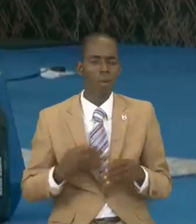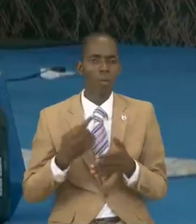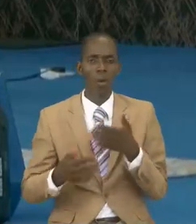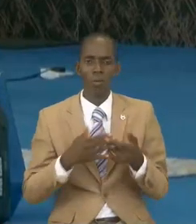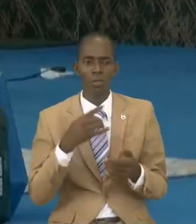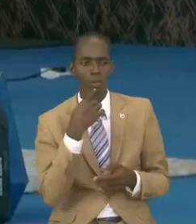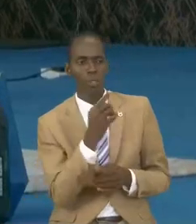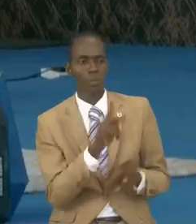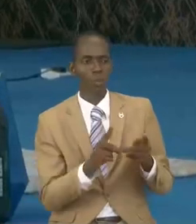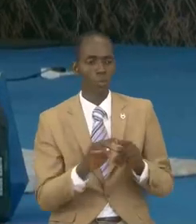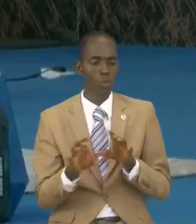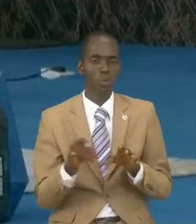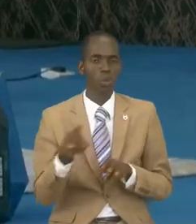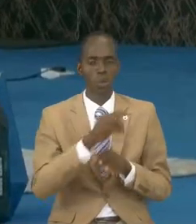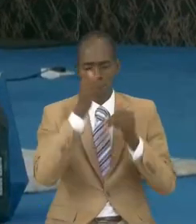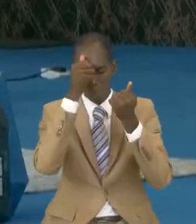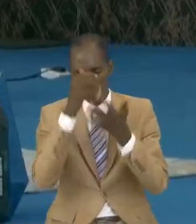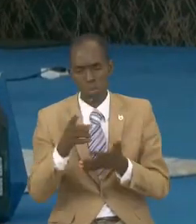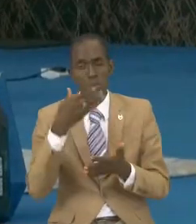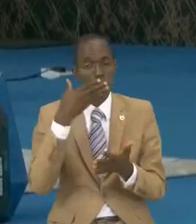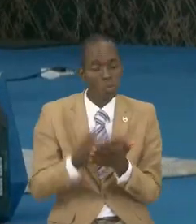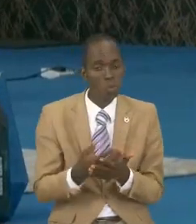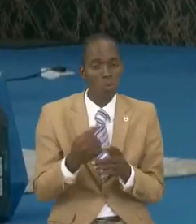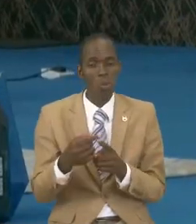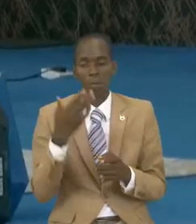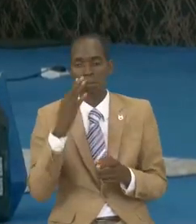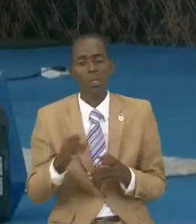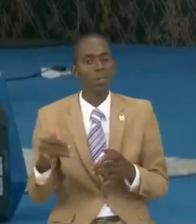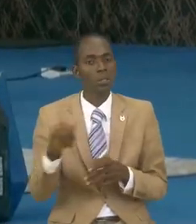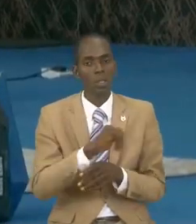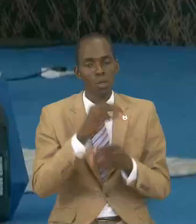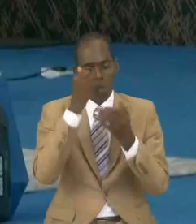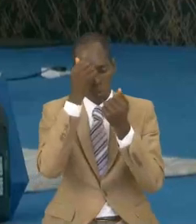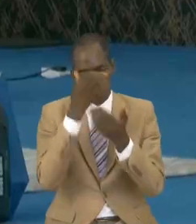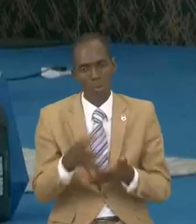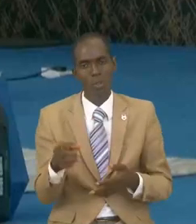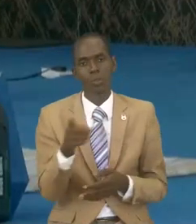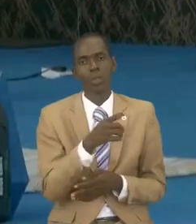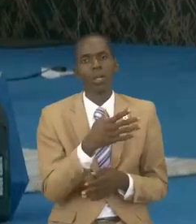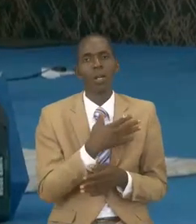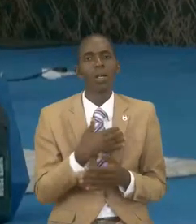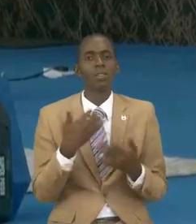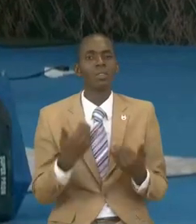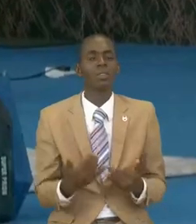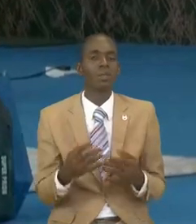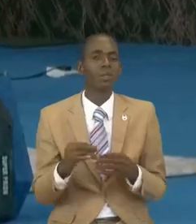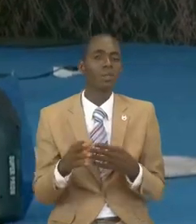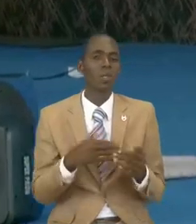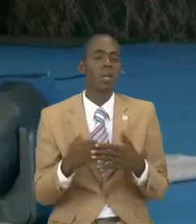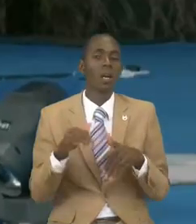gens, c'est ce que les gens font, mauvais ou bon. Voici maintenant, aussi